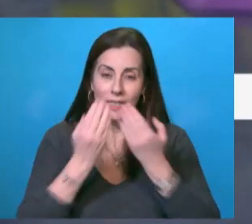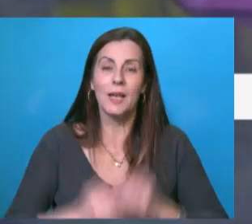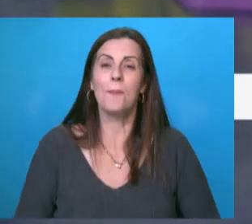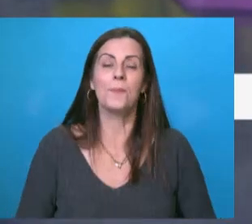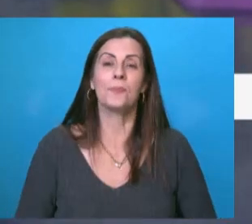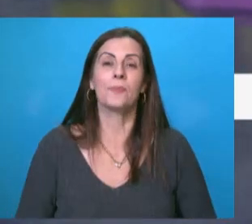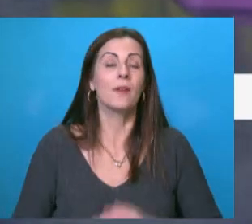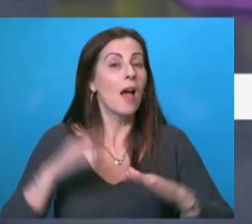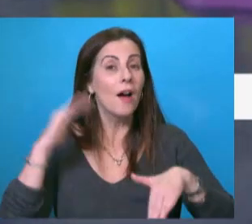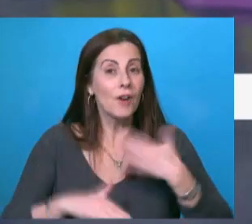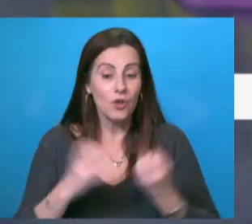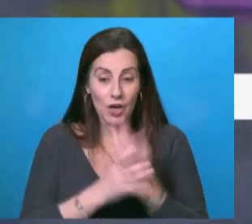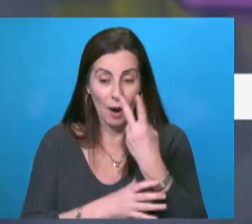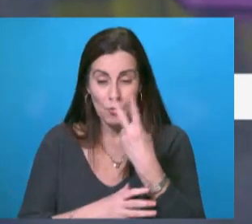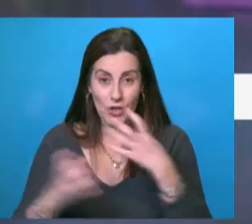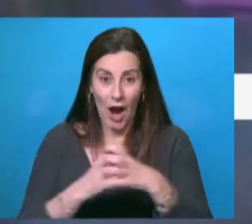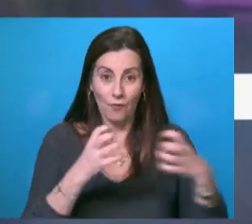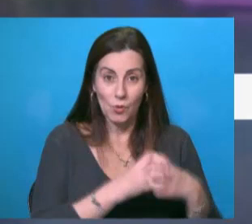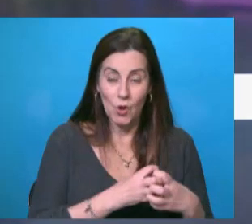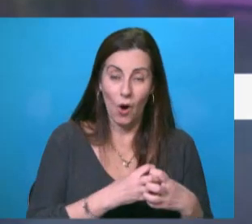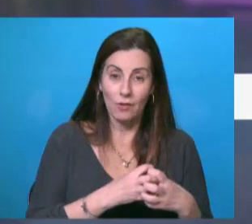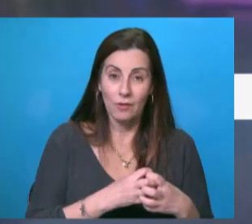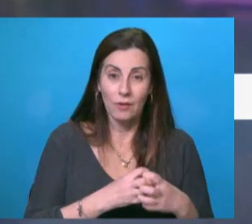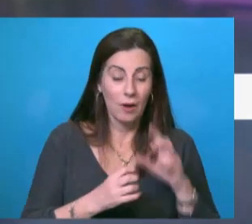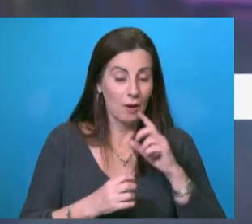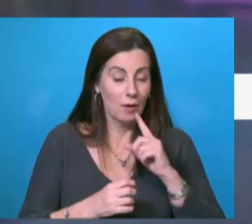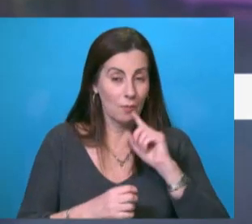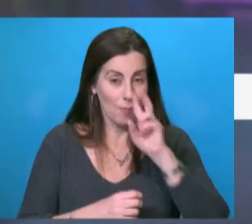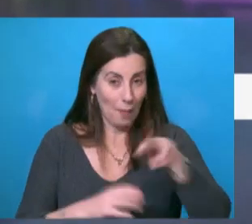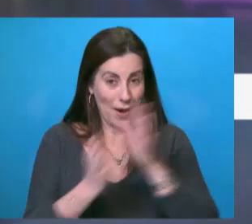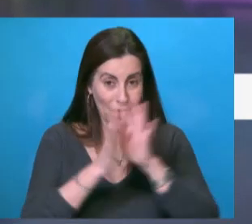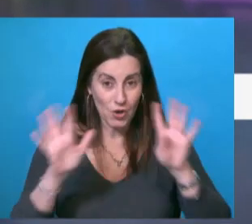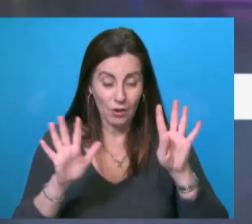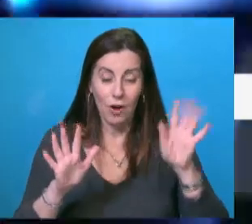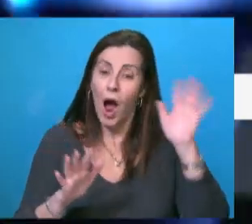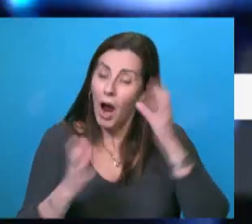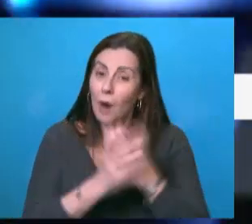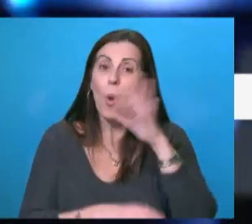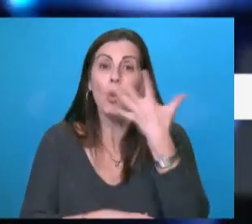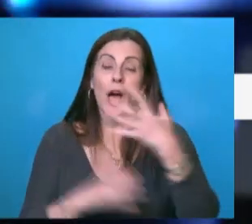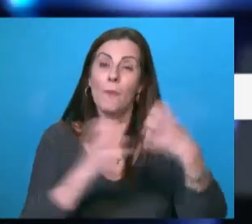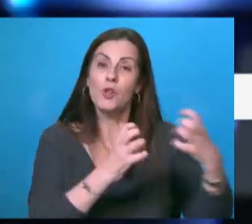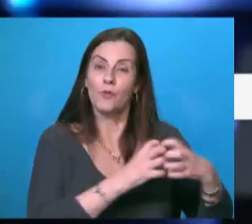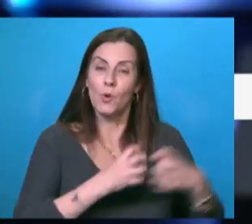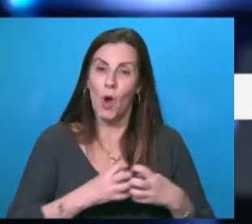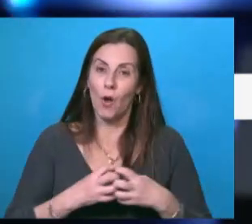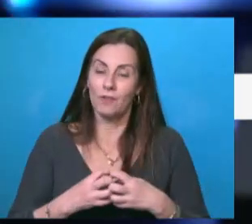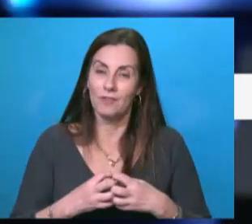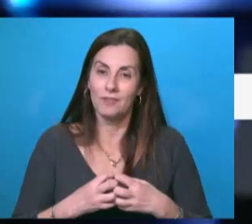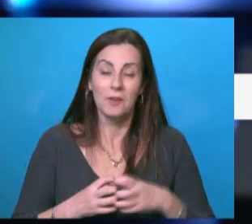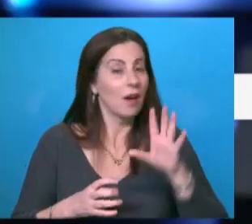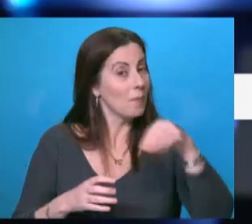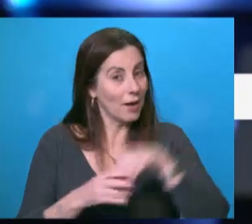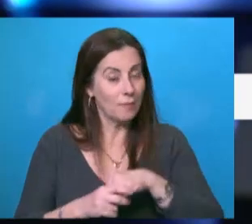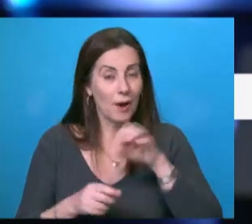ואחרי שקמו שתי הקבוצות האלה, בשנת 2019, קמו עוד 5 קבוצות. ביניהם הפועל